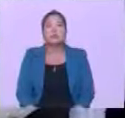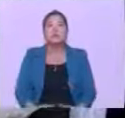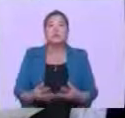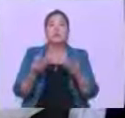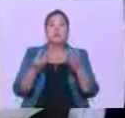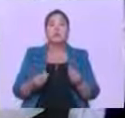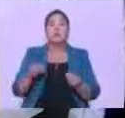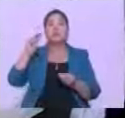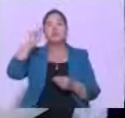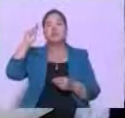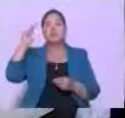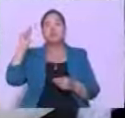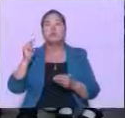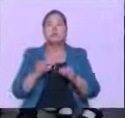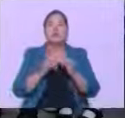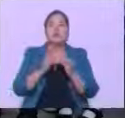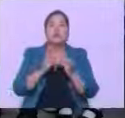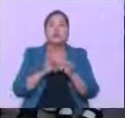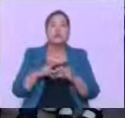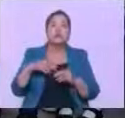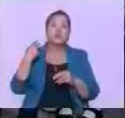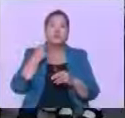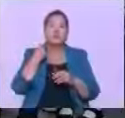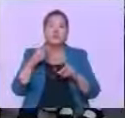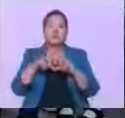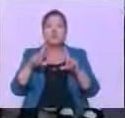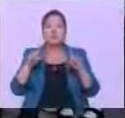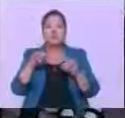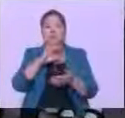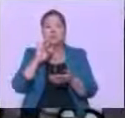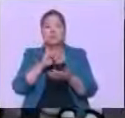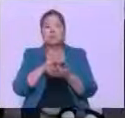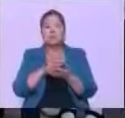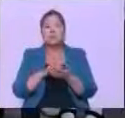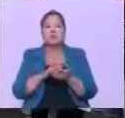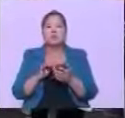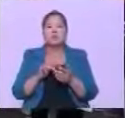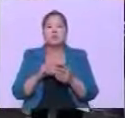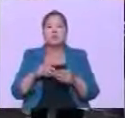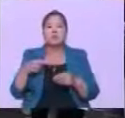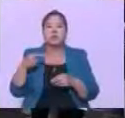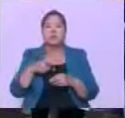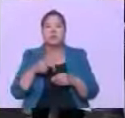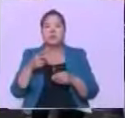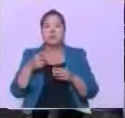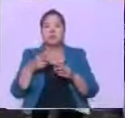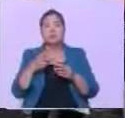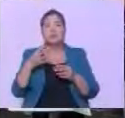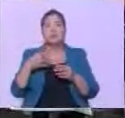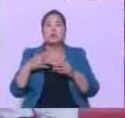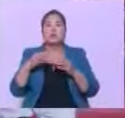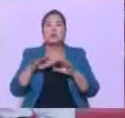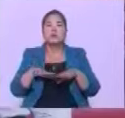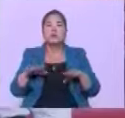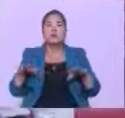День знаний широко отметили в 12-й школе города. В организации образования 45-летней истории учатся около 2253 детей.